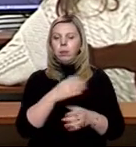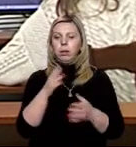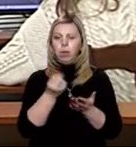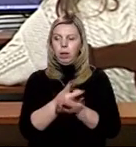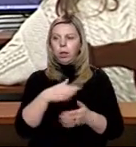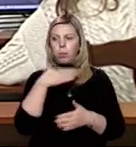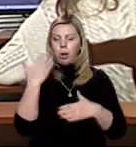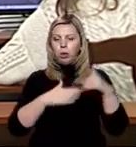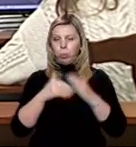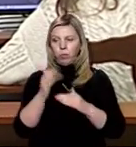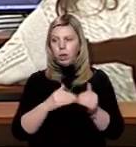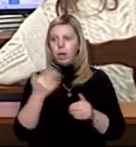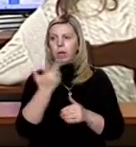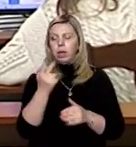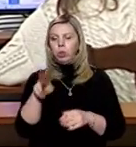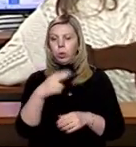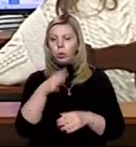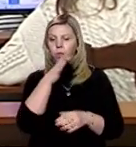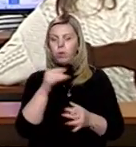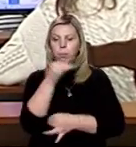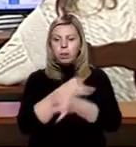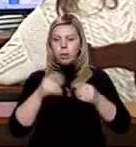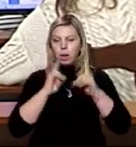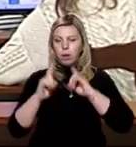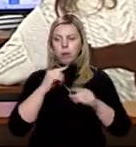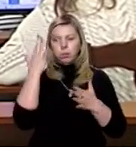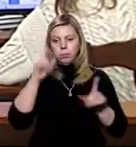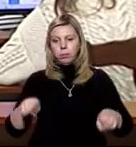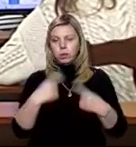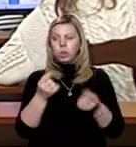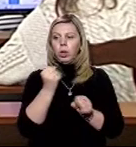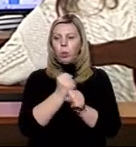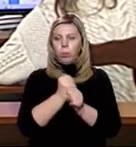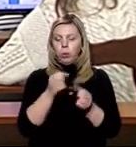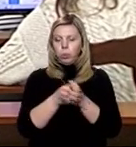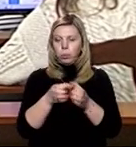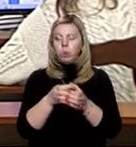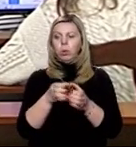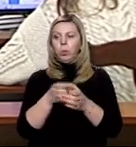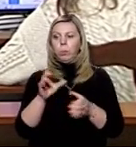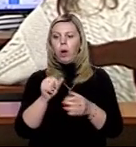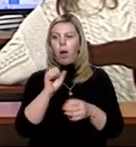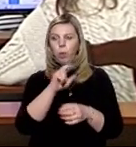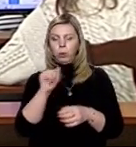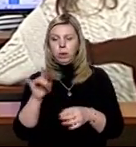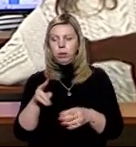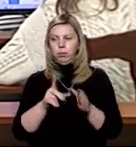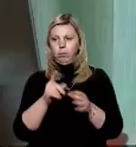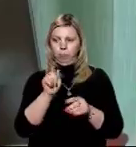вимогам багатопрофільності. 3 грудня під час наради вирішили створити робочу групу для внутрішнього аудиту лікарні.